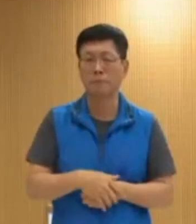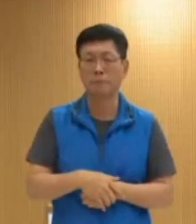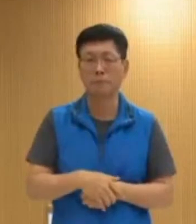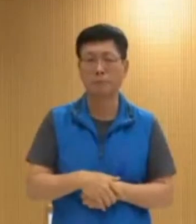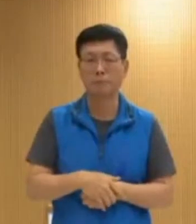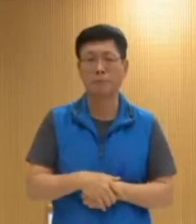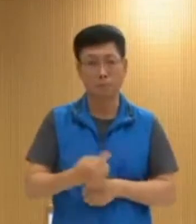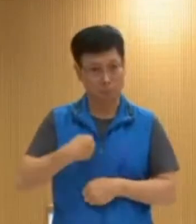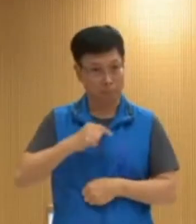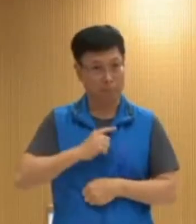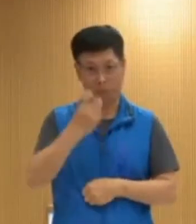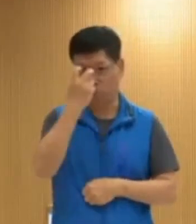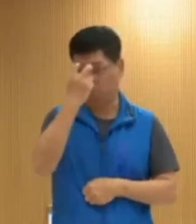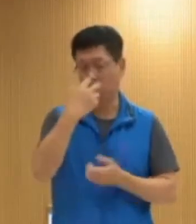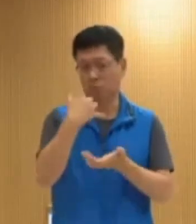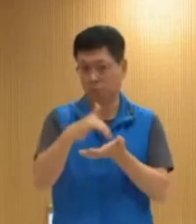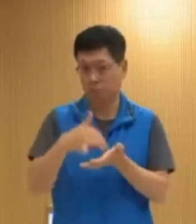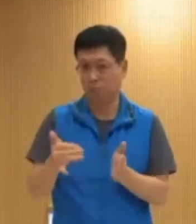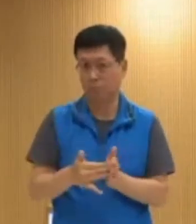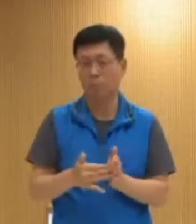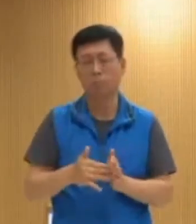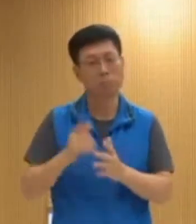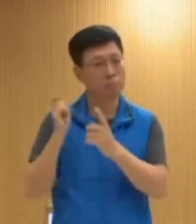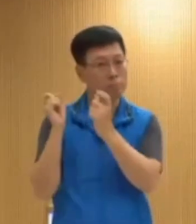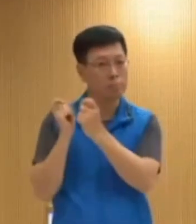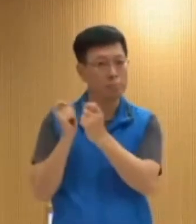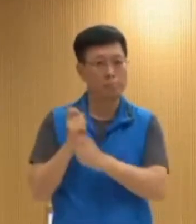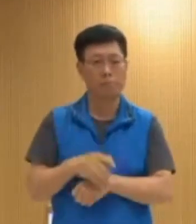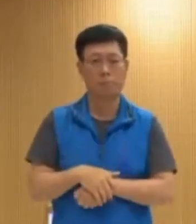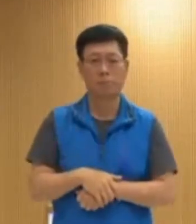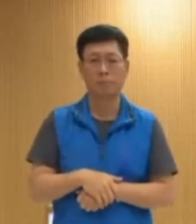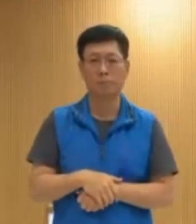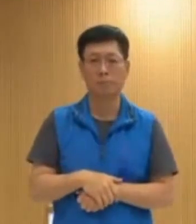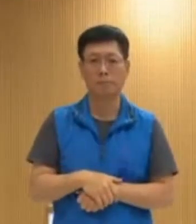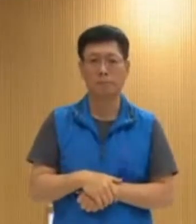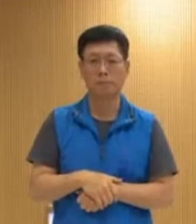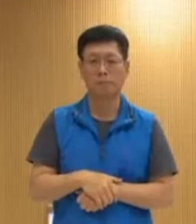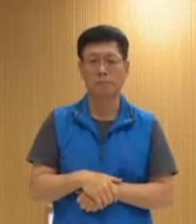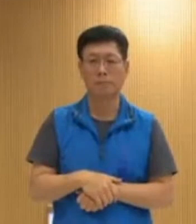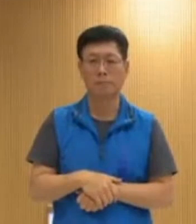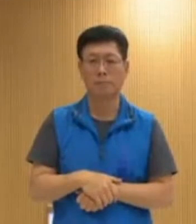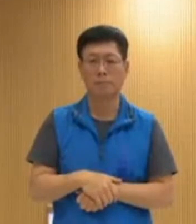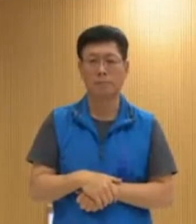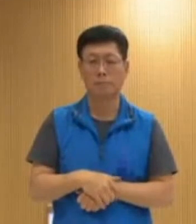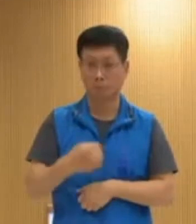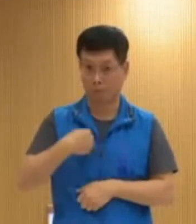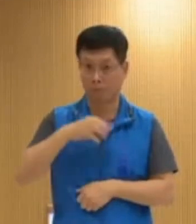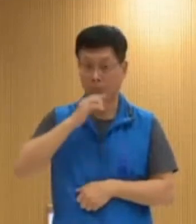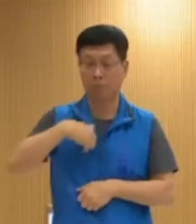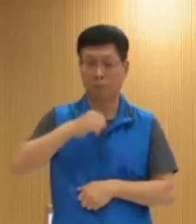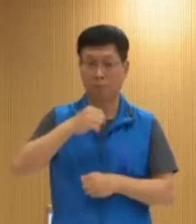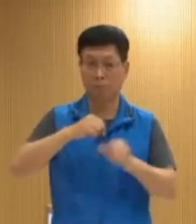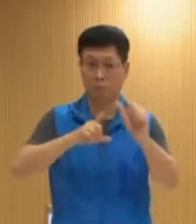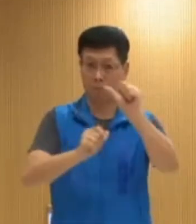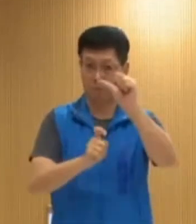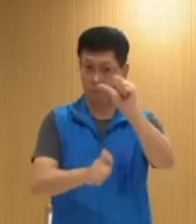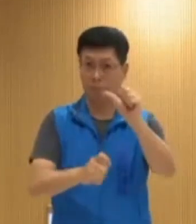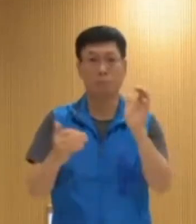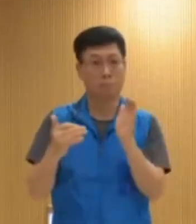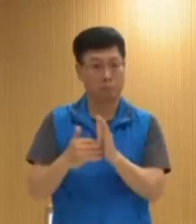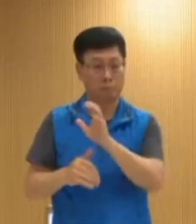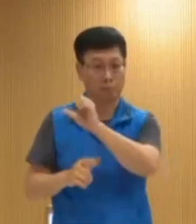们也自己盘点在这一段时间，我们5月10号